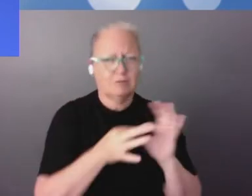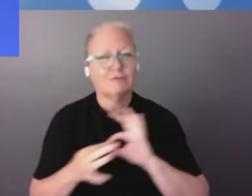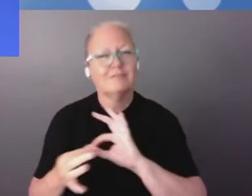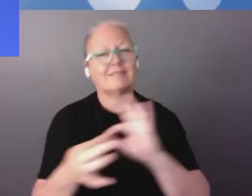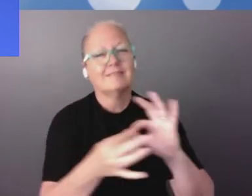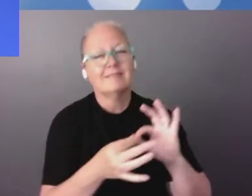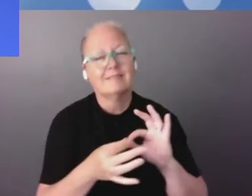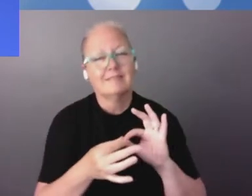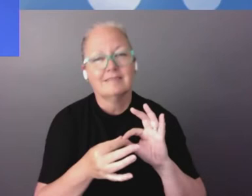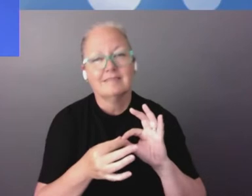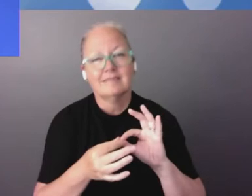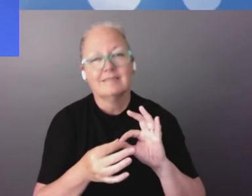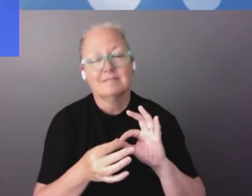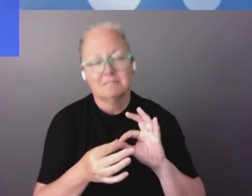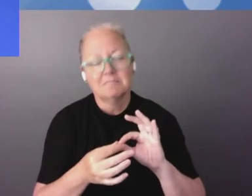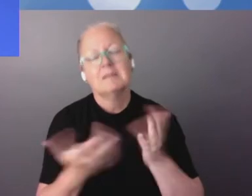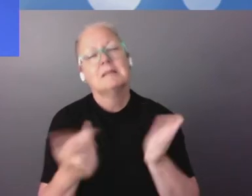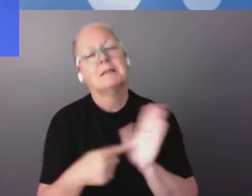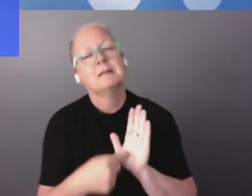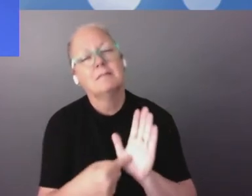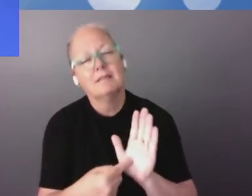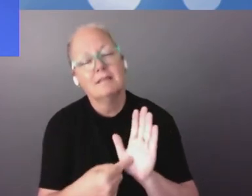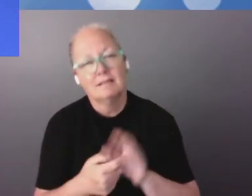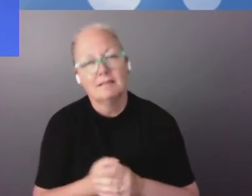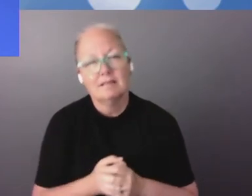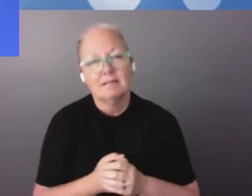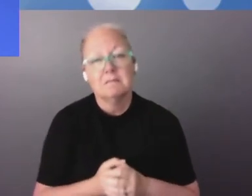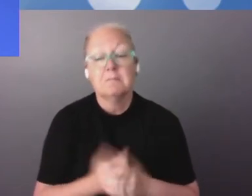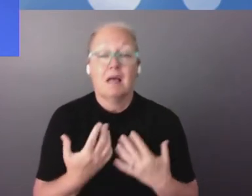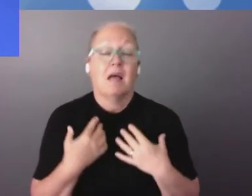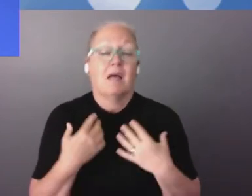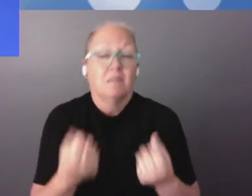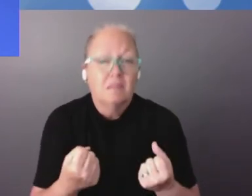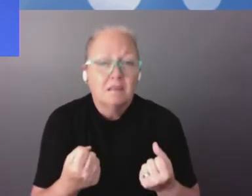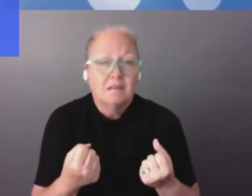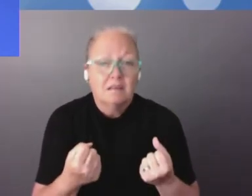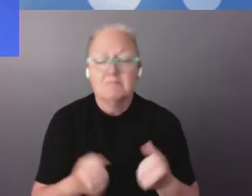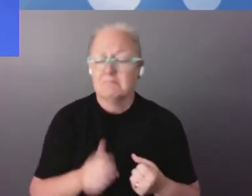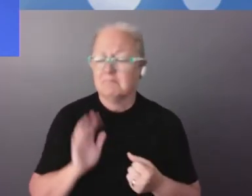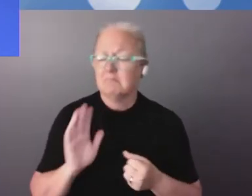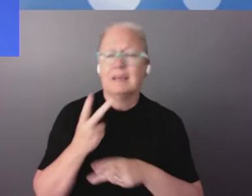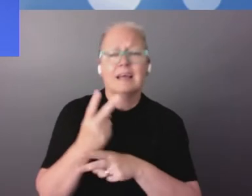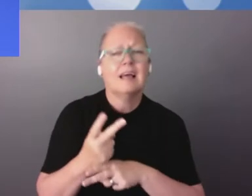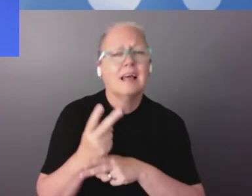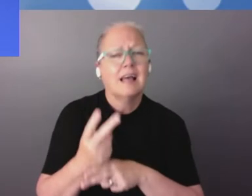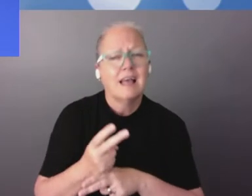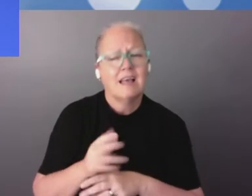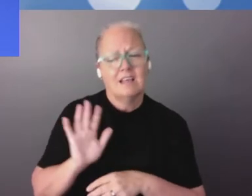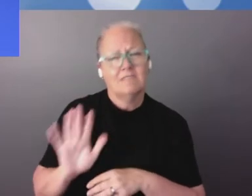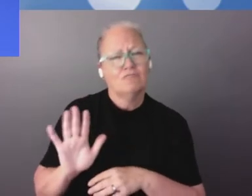الحياة، مثلا في الرعاية الصحية. نتقابل اليوم مع السادة وبسنة بعد